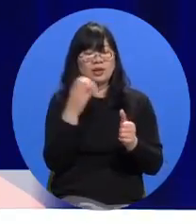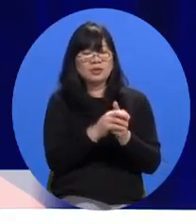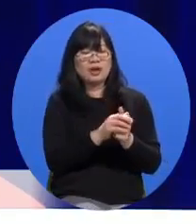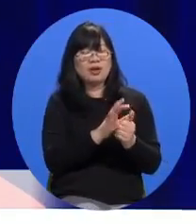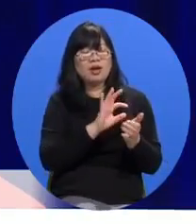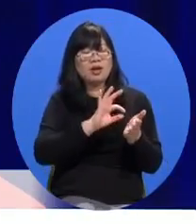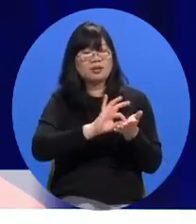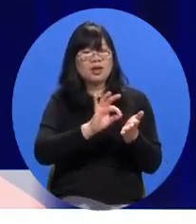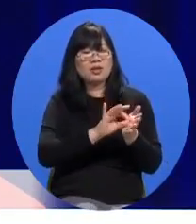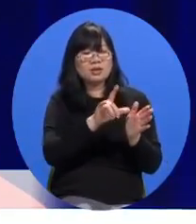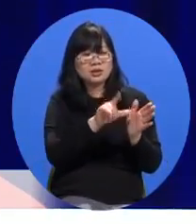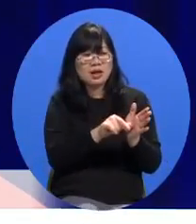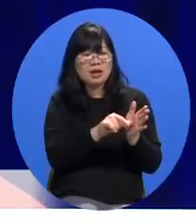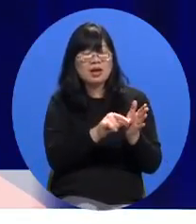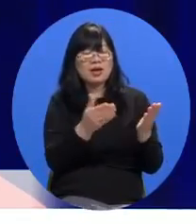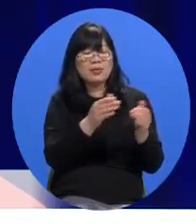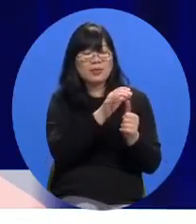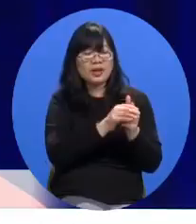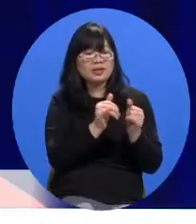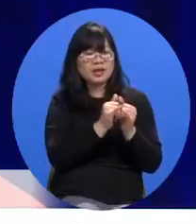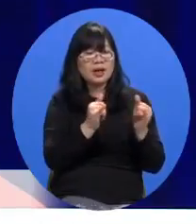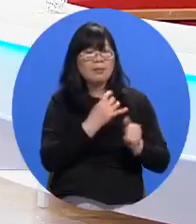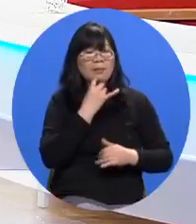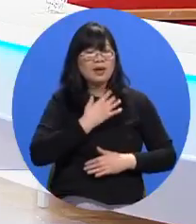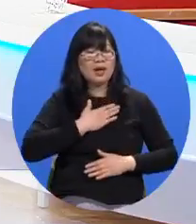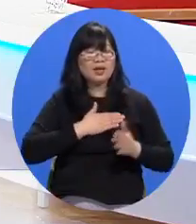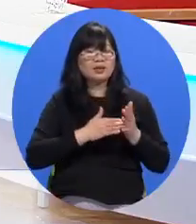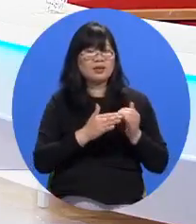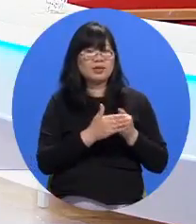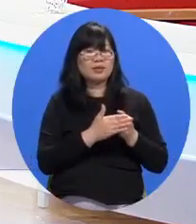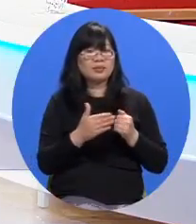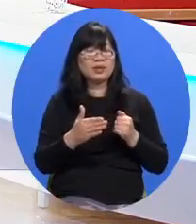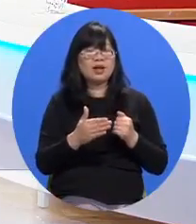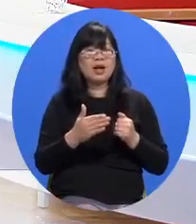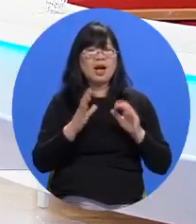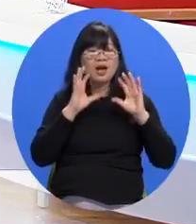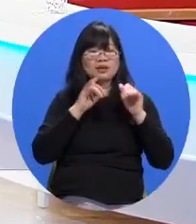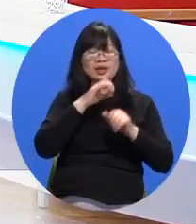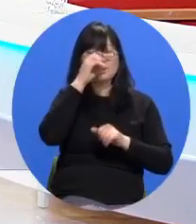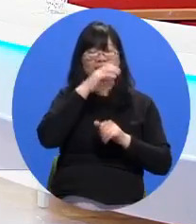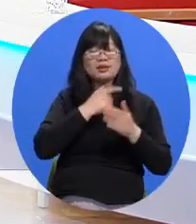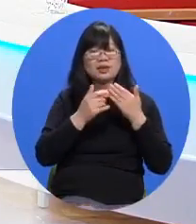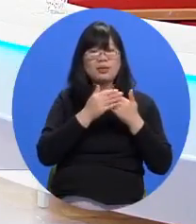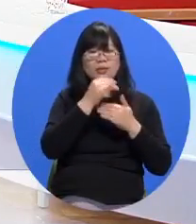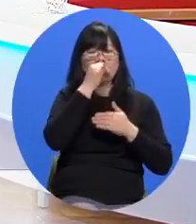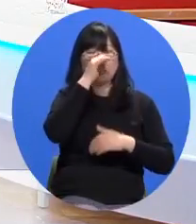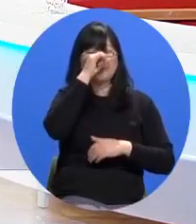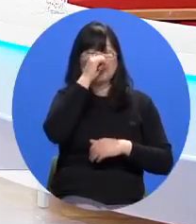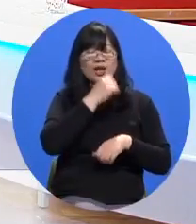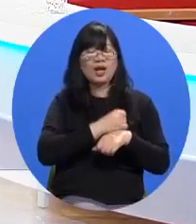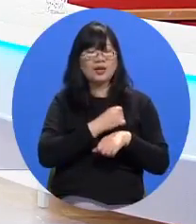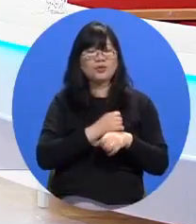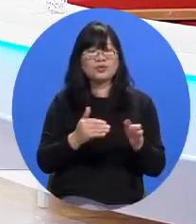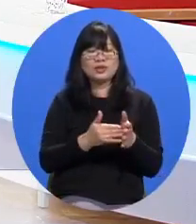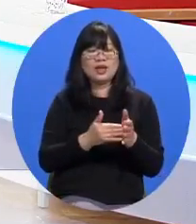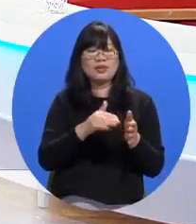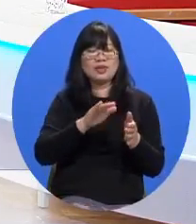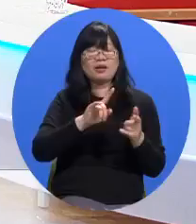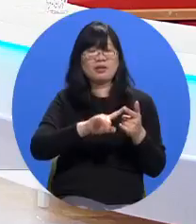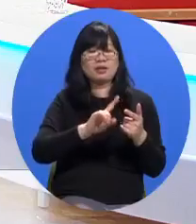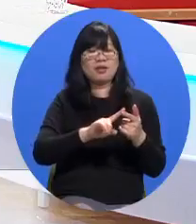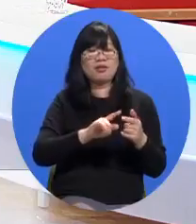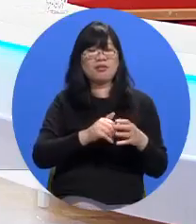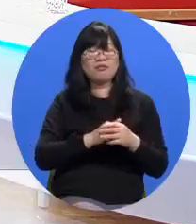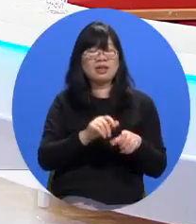부분들은 이제 업무를 담당하신 분들만 사실 알게 되거든요. 그래서 아이들은 그냥 뭐 체험한다라고 좋다고 이제 가고 그러는데 이제 그런